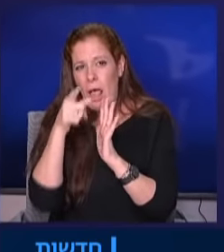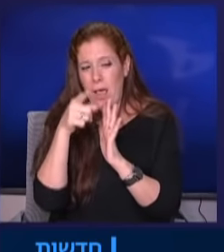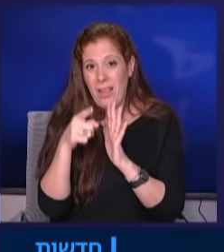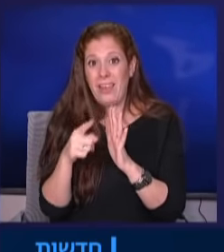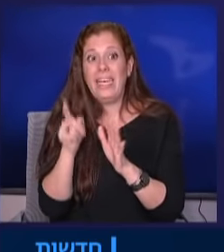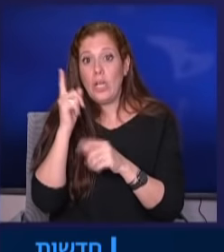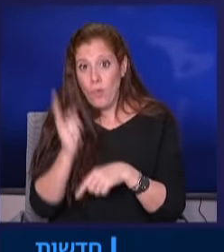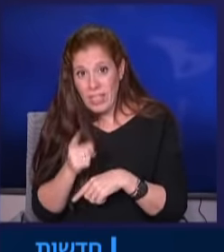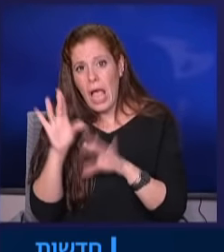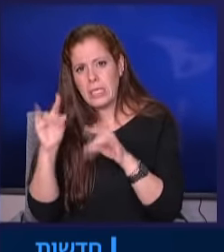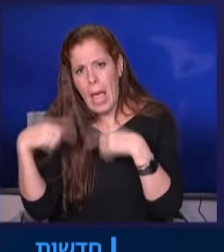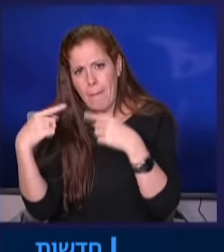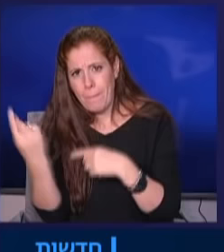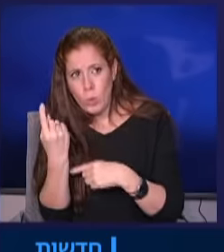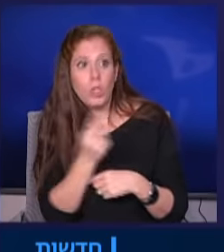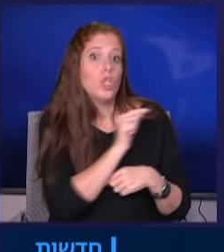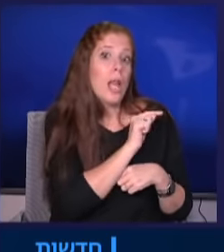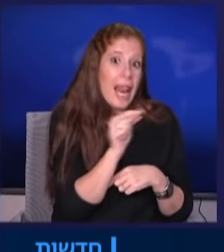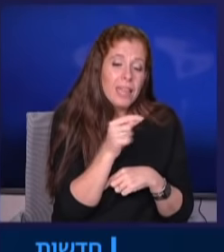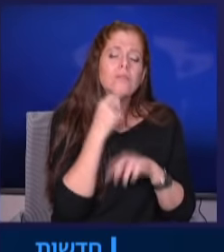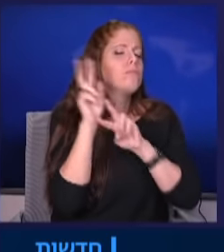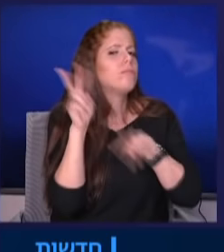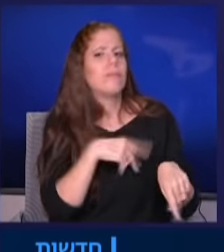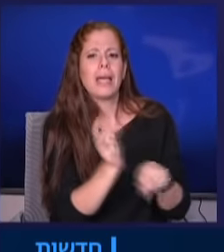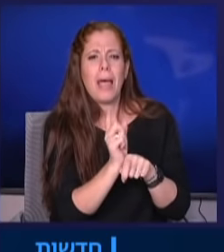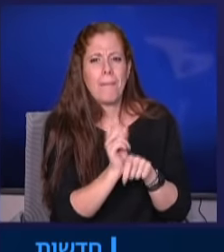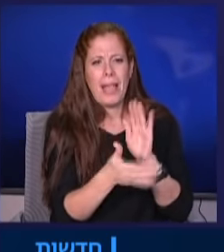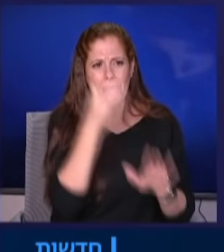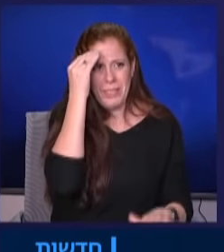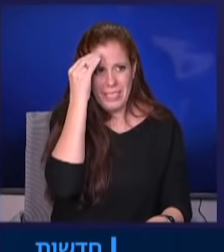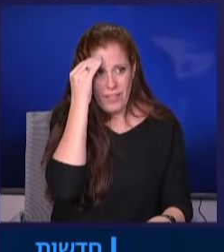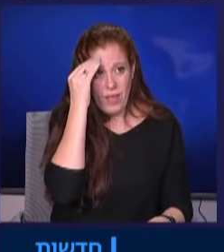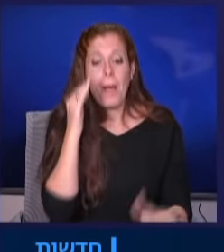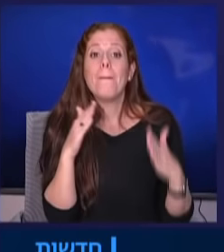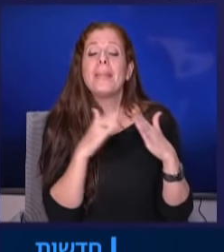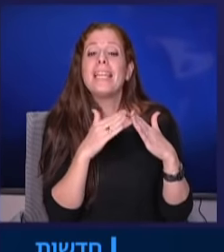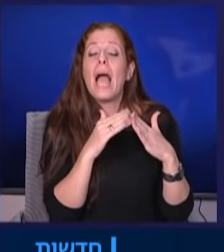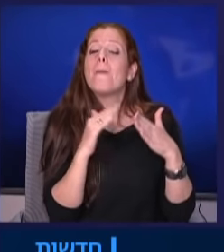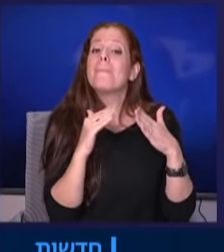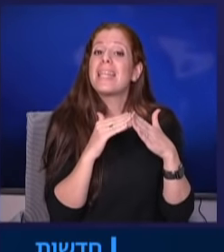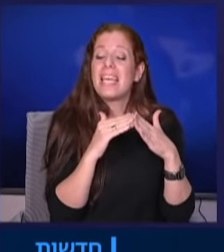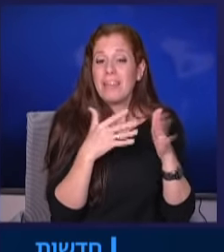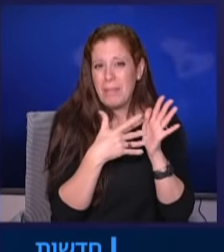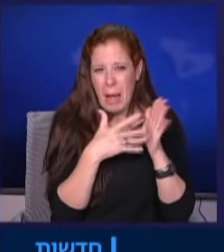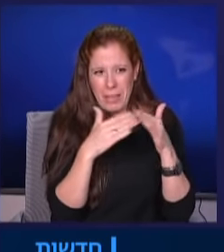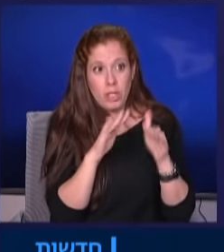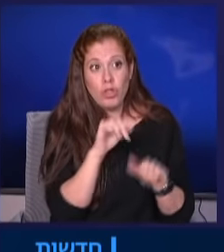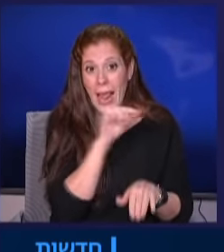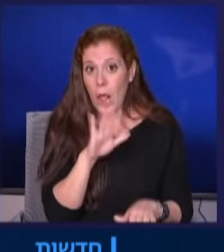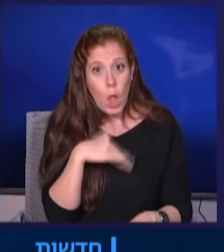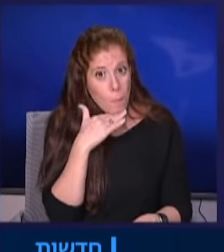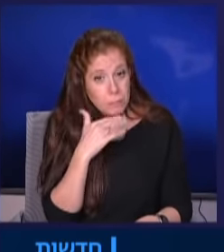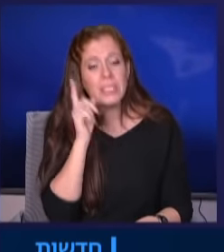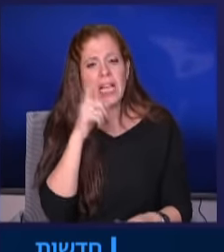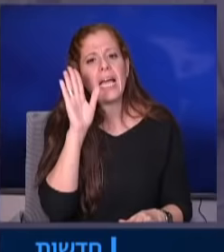בדיקה מוסדית שלילית תאפשר חזרה מיידית לבית הספר. בדיקה ביתית שלילית לא תספיק, ויש לבצע גם